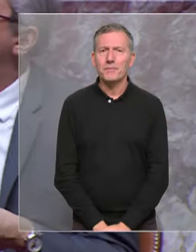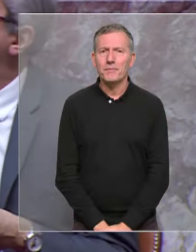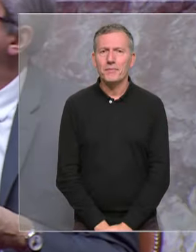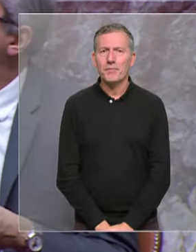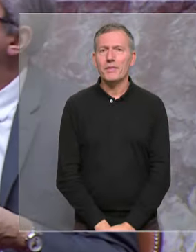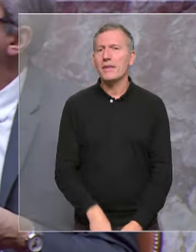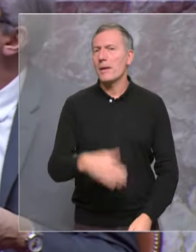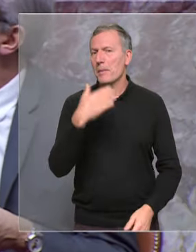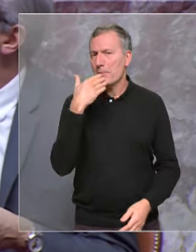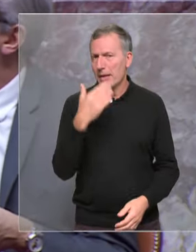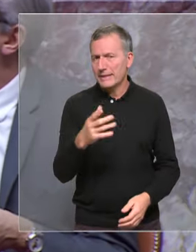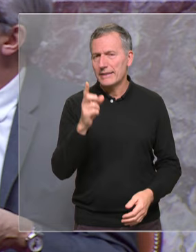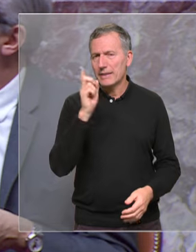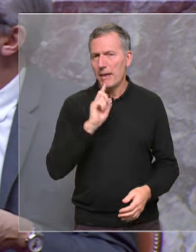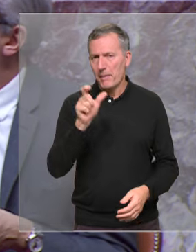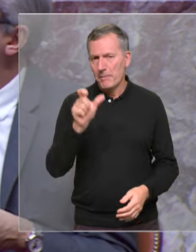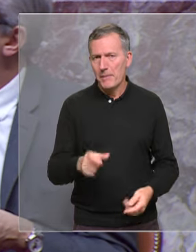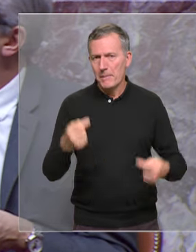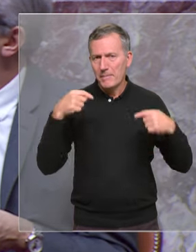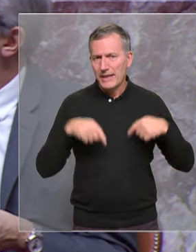Je vous remercie, Madame la ministre.